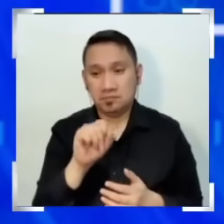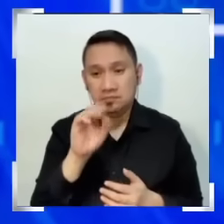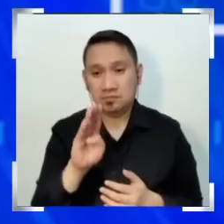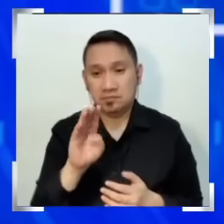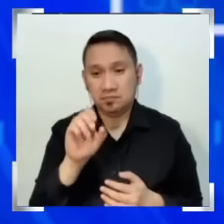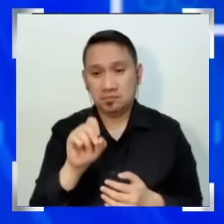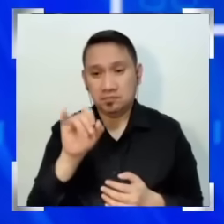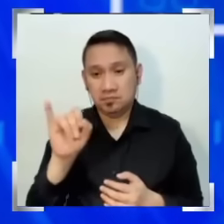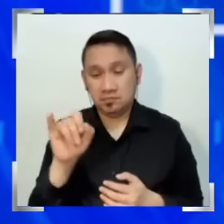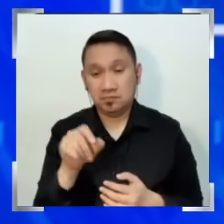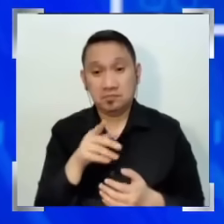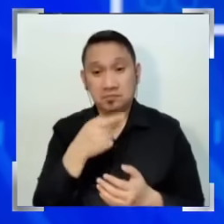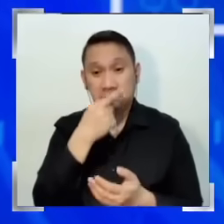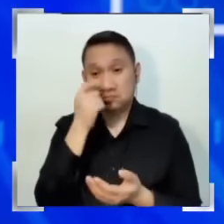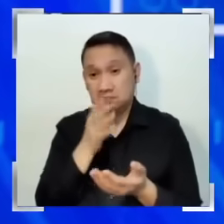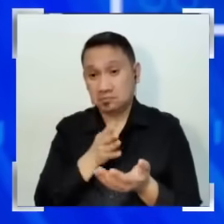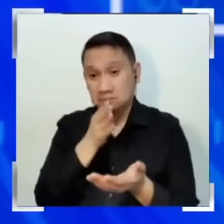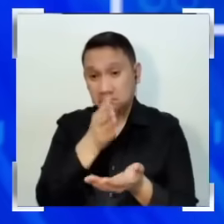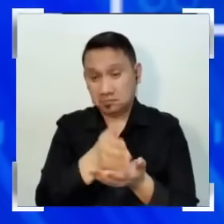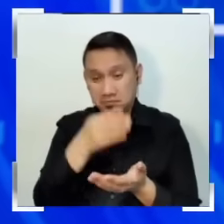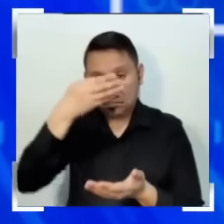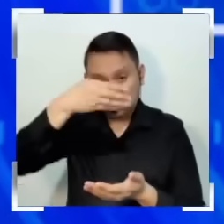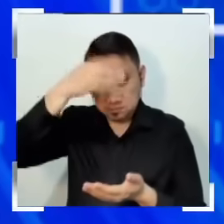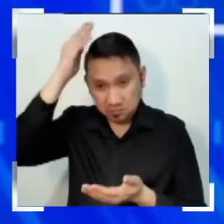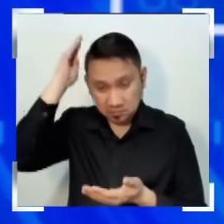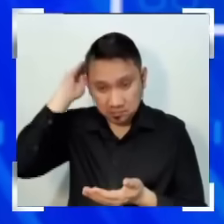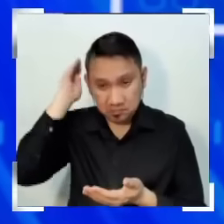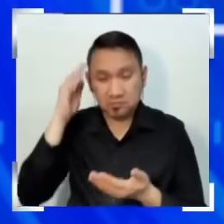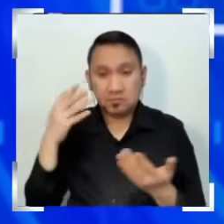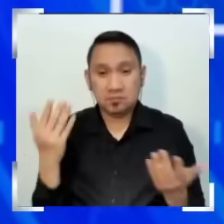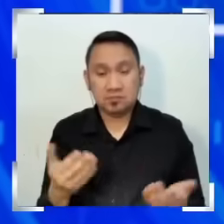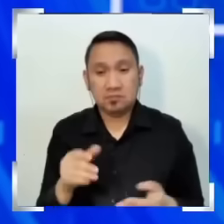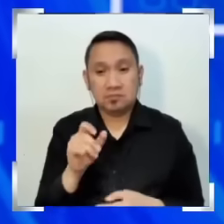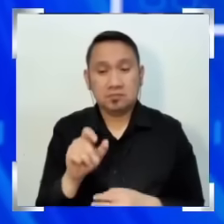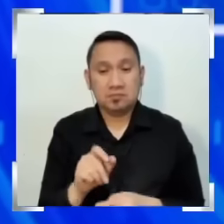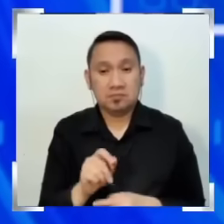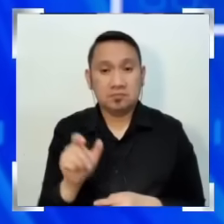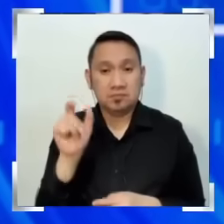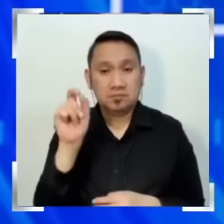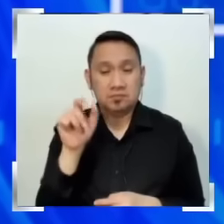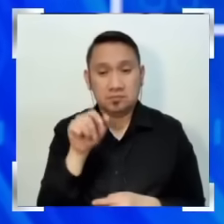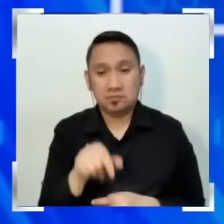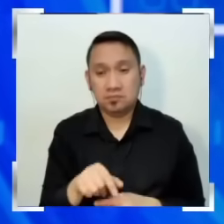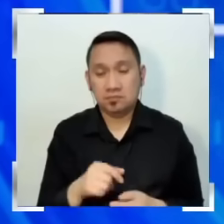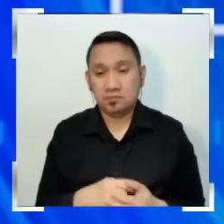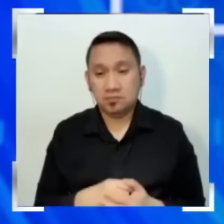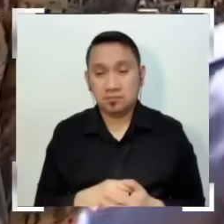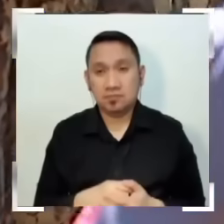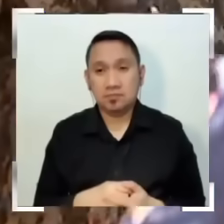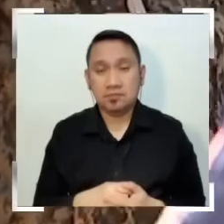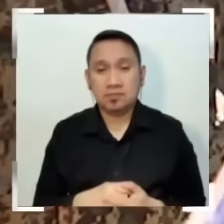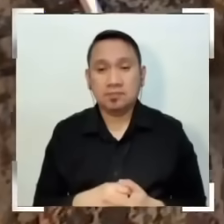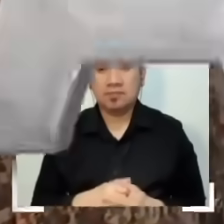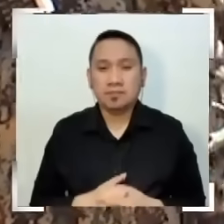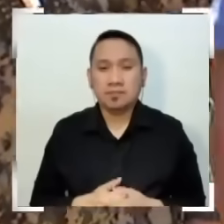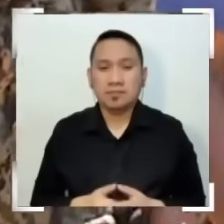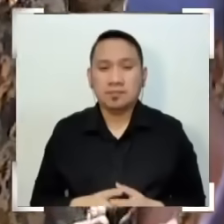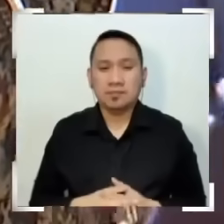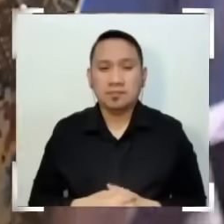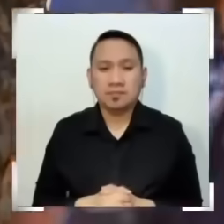pagpunta ng Senador sa Sitio Capihan sa Surigao del Norte. Saksi si Mab Gonzalez.